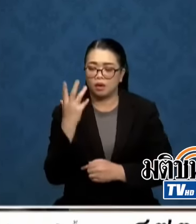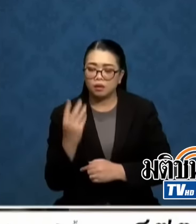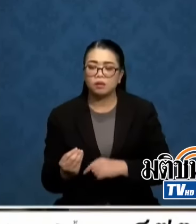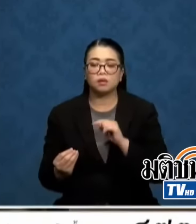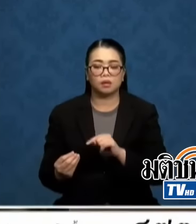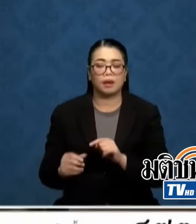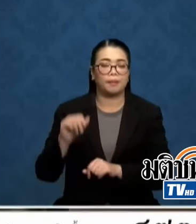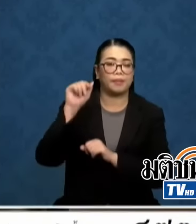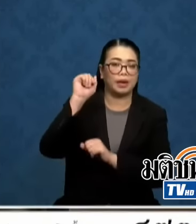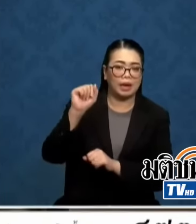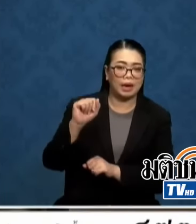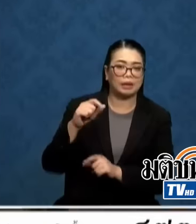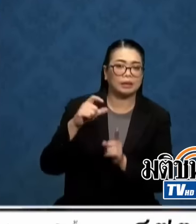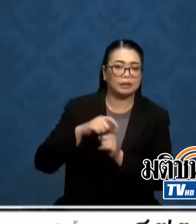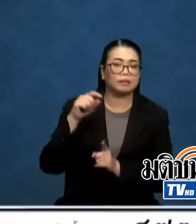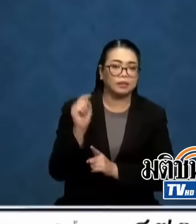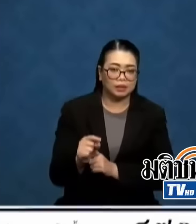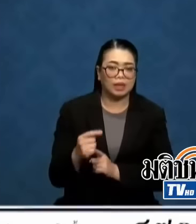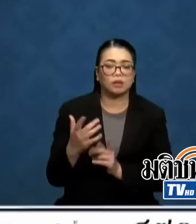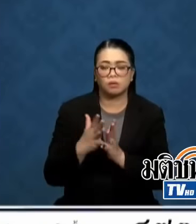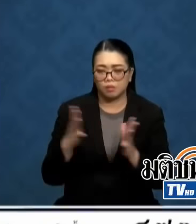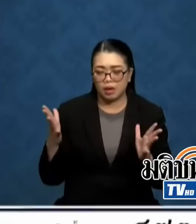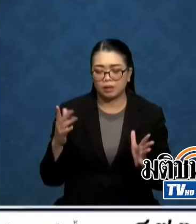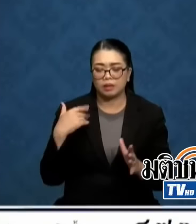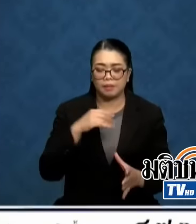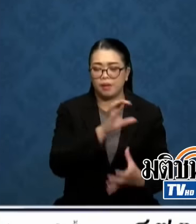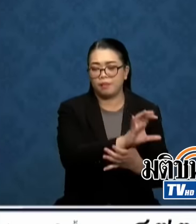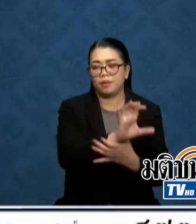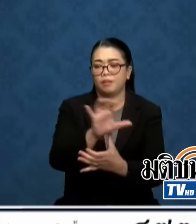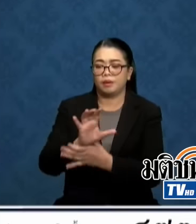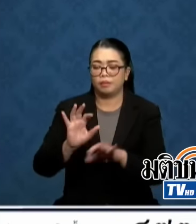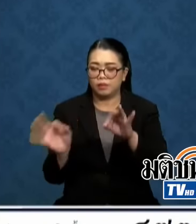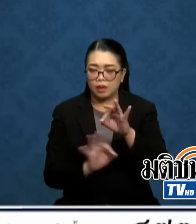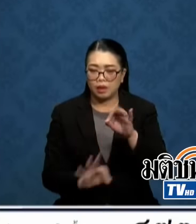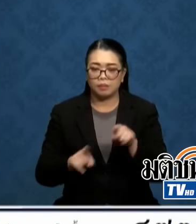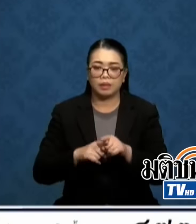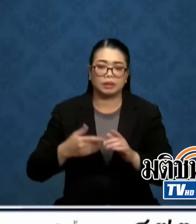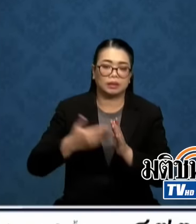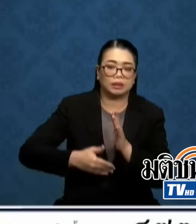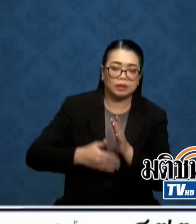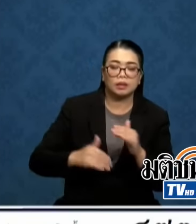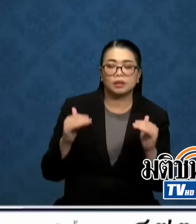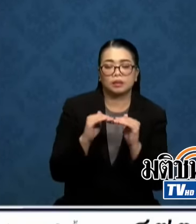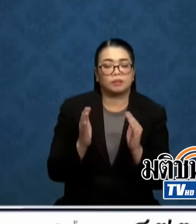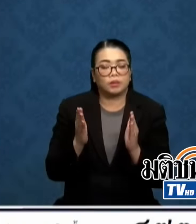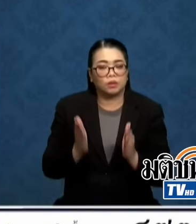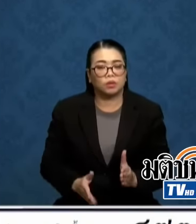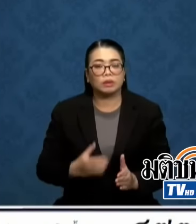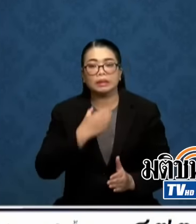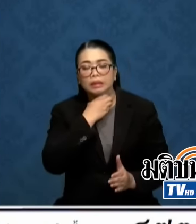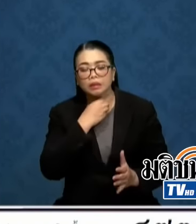เหลือประกาศและคำสั่งอีกจำนวนมากที่ยังมีเนื้อหาละเมิดต่อสิทธิ